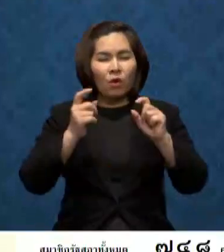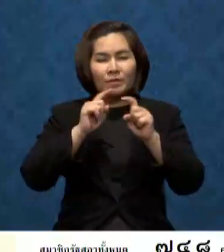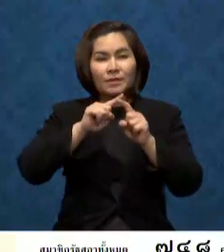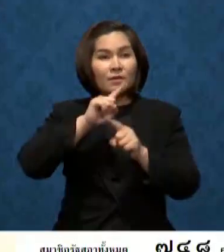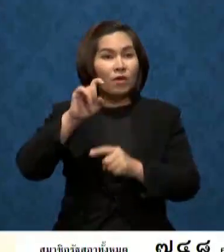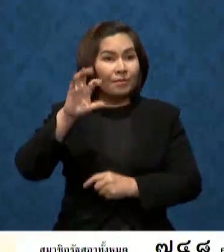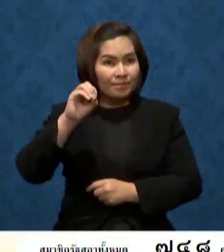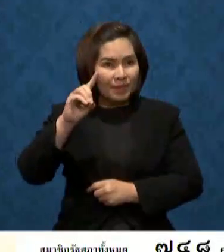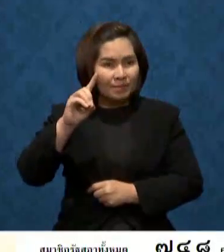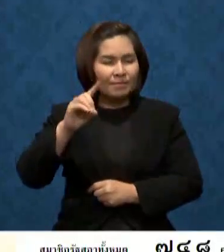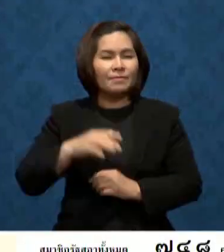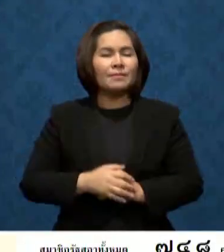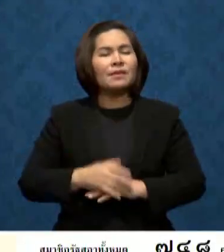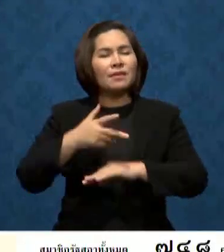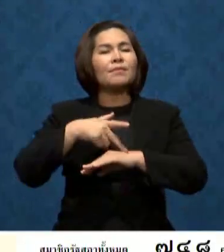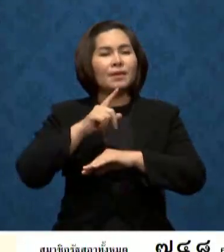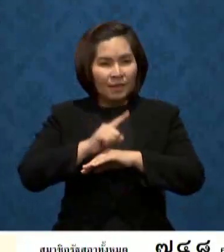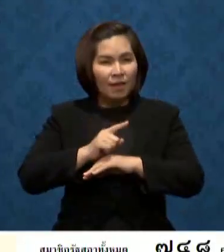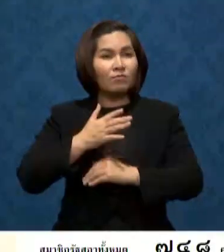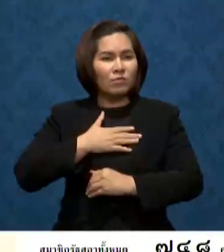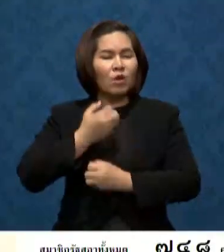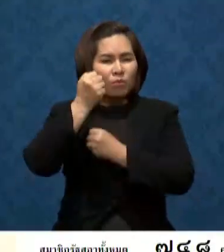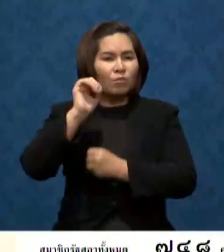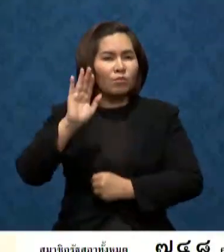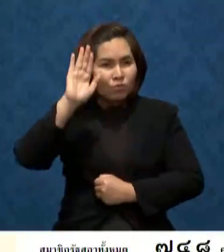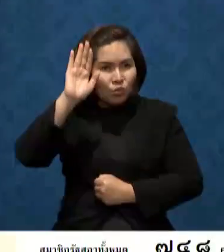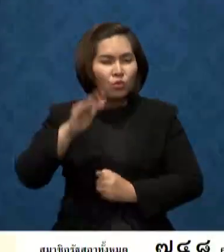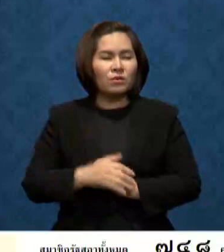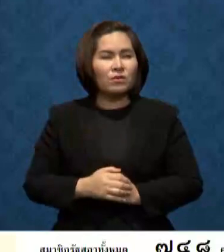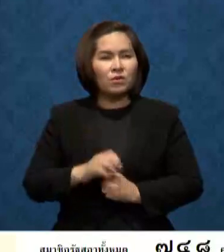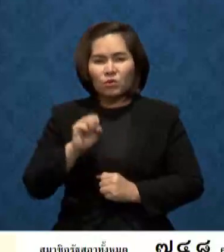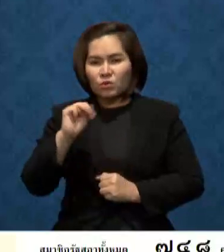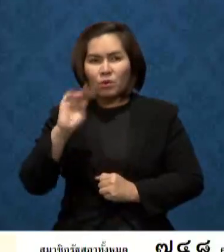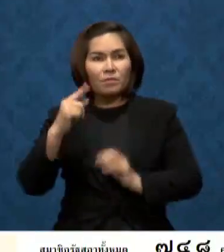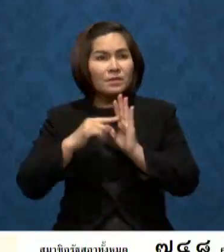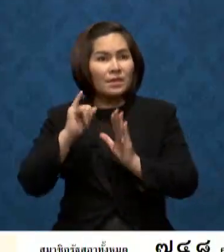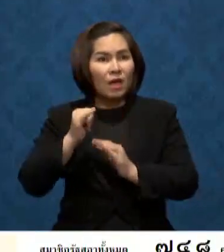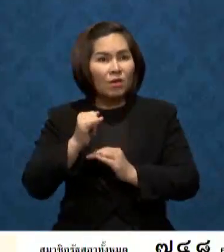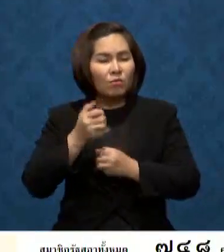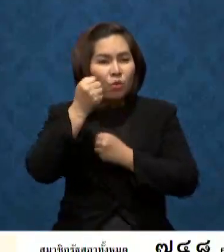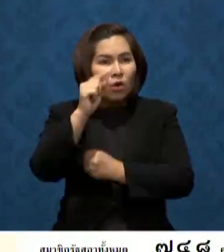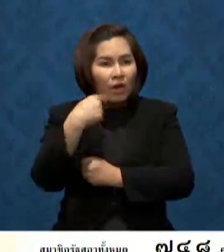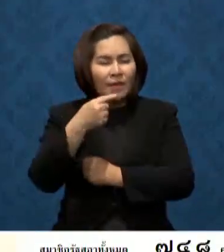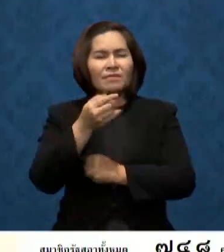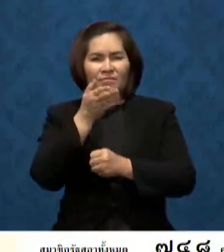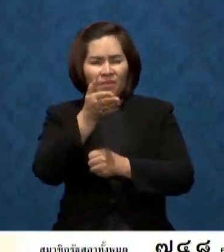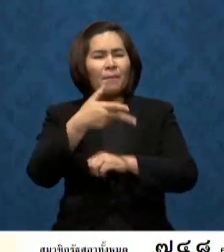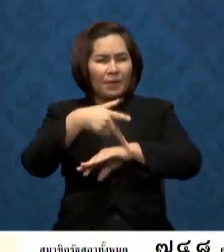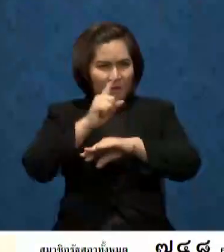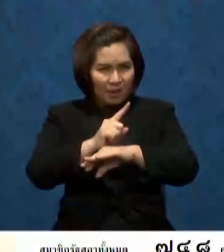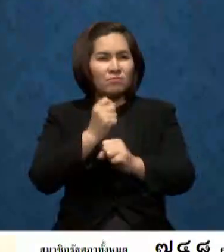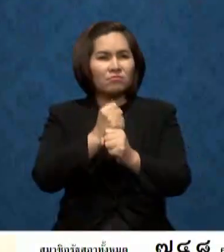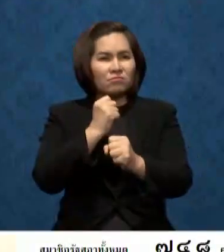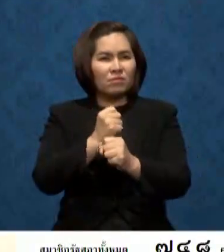นะครับท่านประธานที่เคารพครับสมชายแสวงการขอประท้วงครับ ประท้วงใครครับ ต้องเมื่อท่านประธานครับขออนุญาตท่านประธานเพื่อดำเนินการต